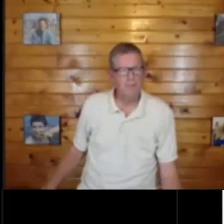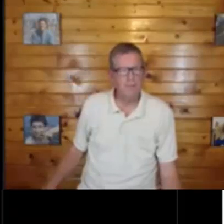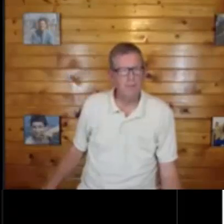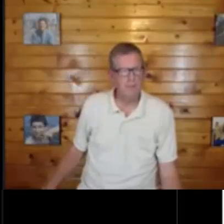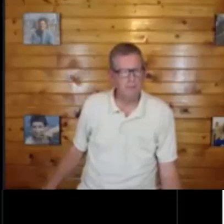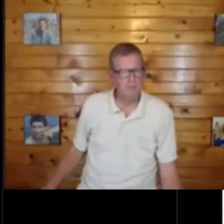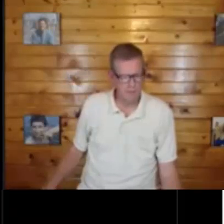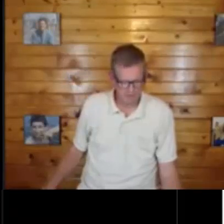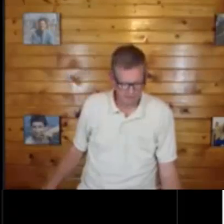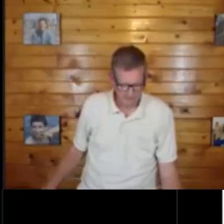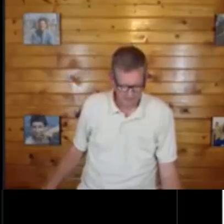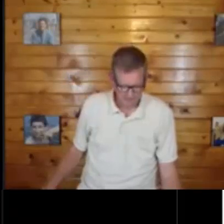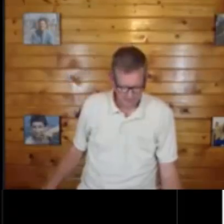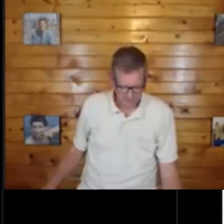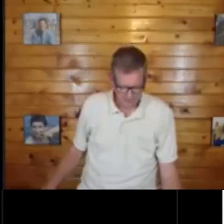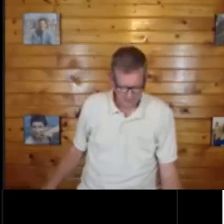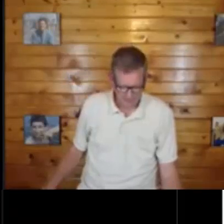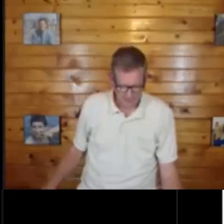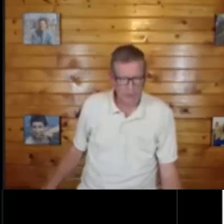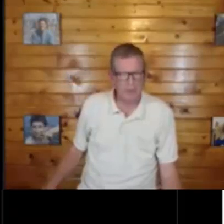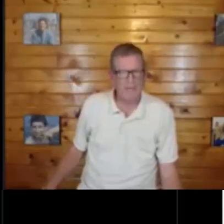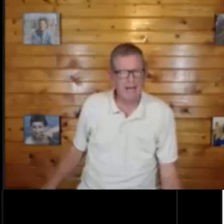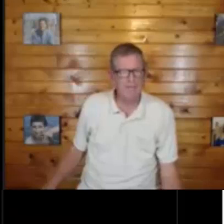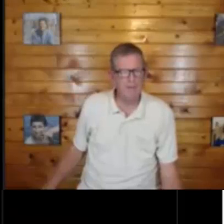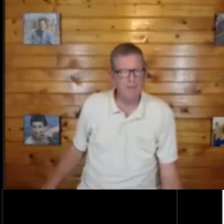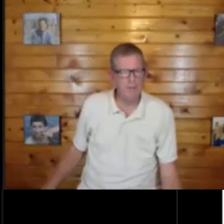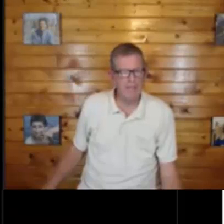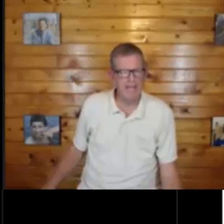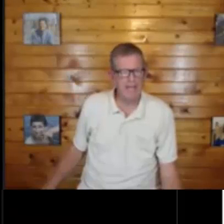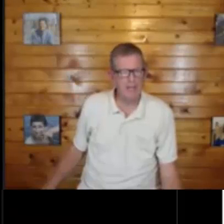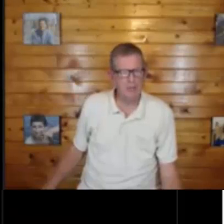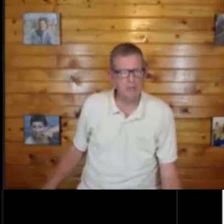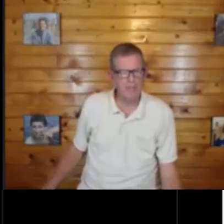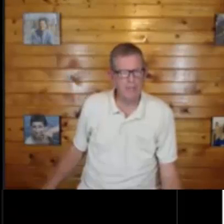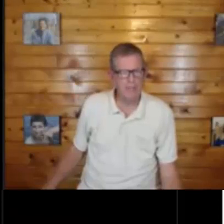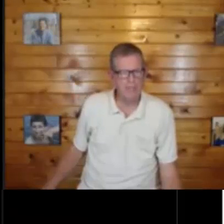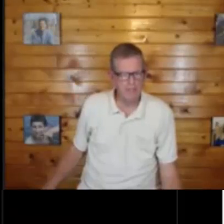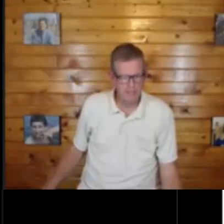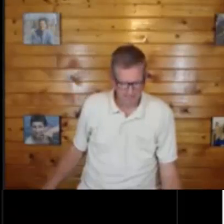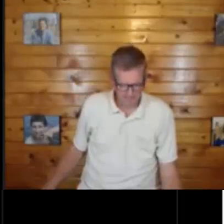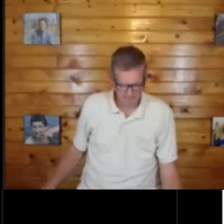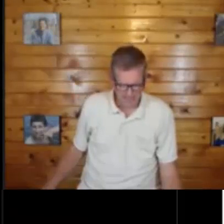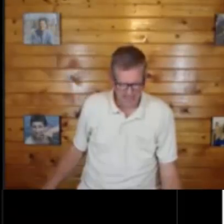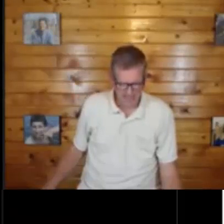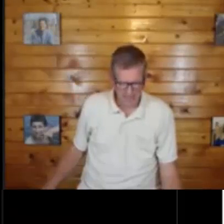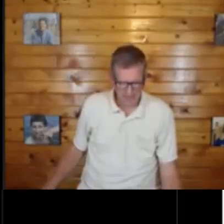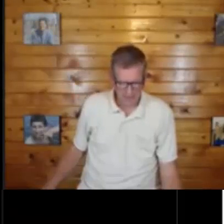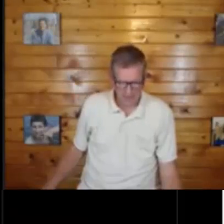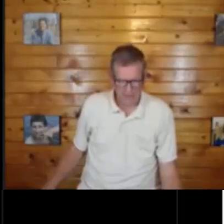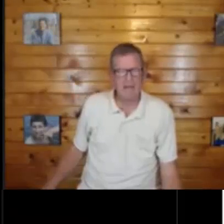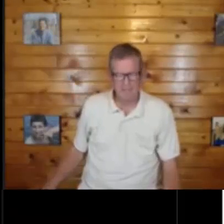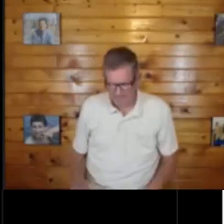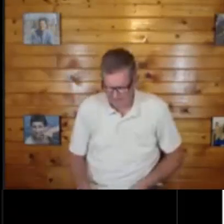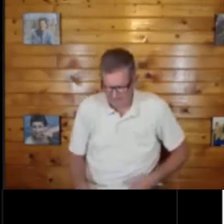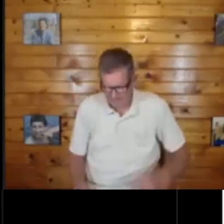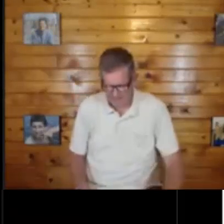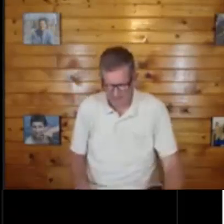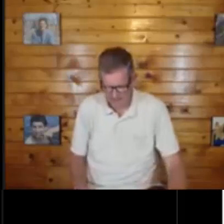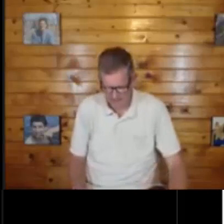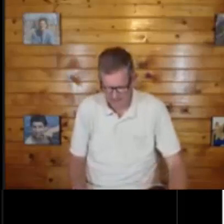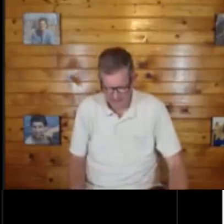Numéro 14. Je lave le linge. B, je lave